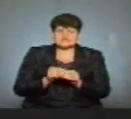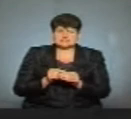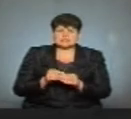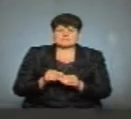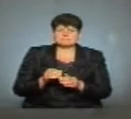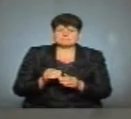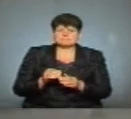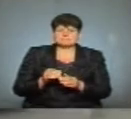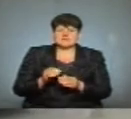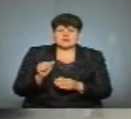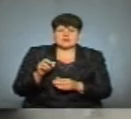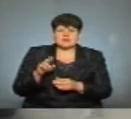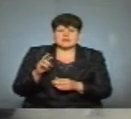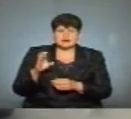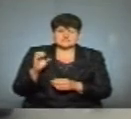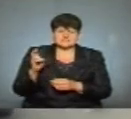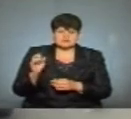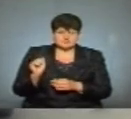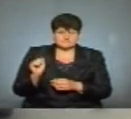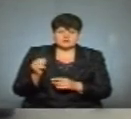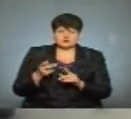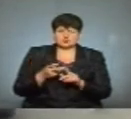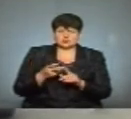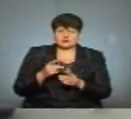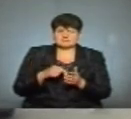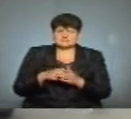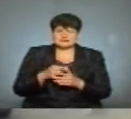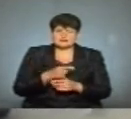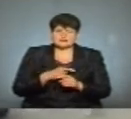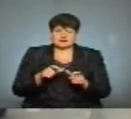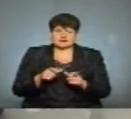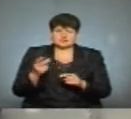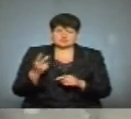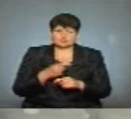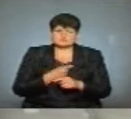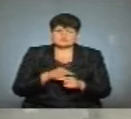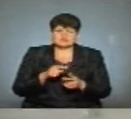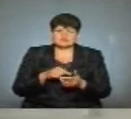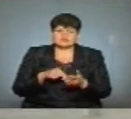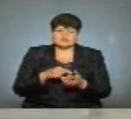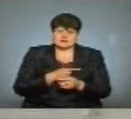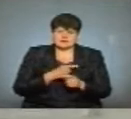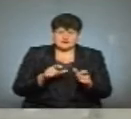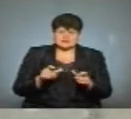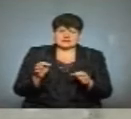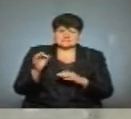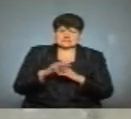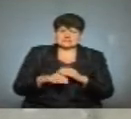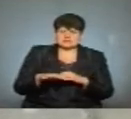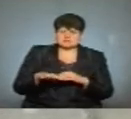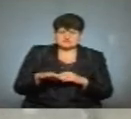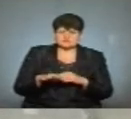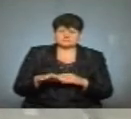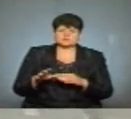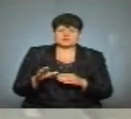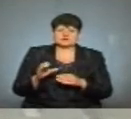мікрорайон Аляску, наприклад, з другою міською лікарнею. Другу міську лікарню з східним масивом, а також по всьому маршруту з